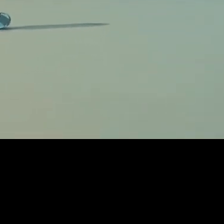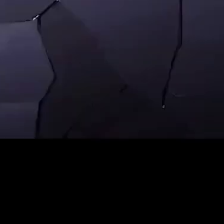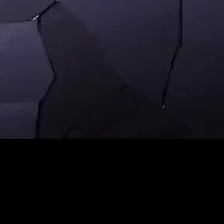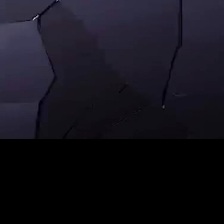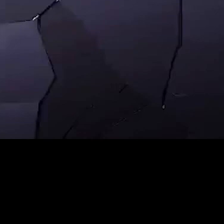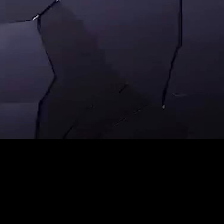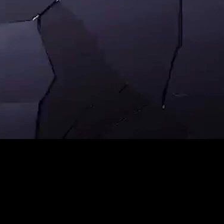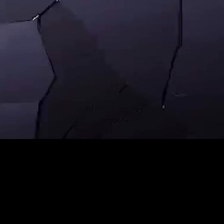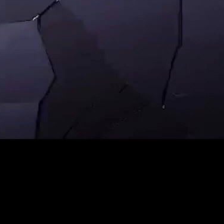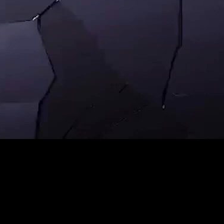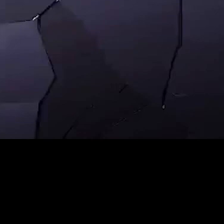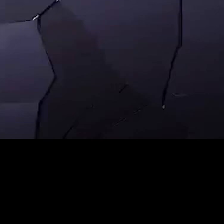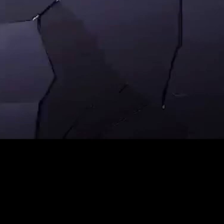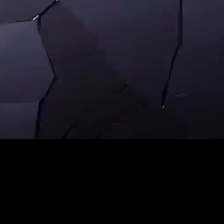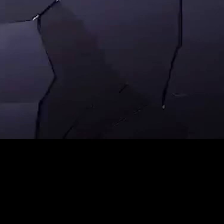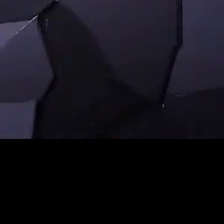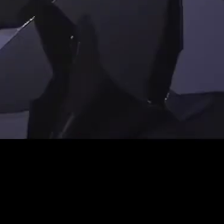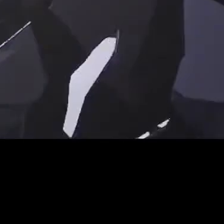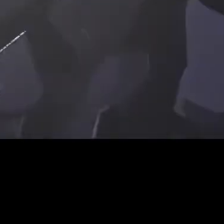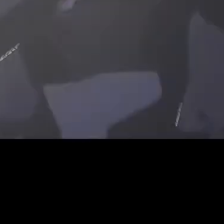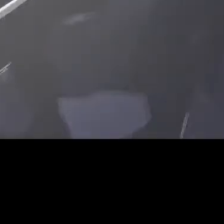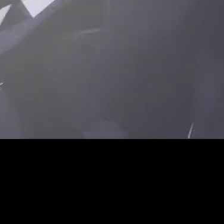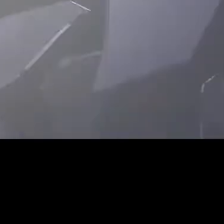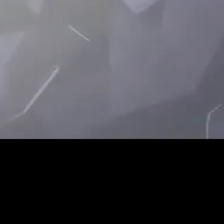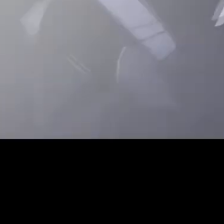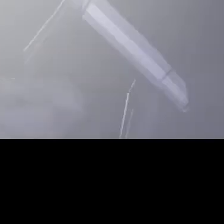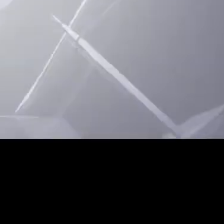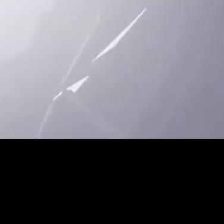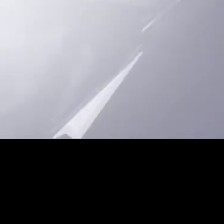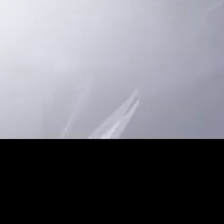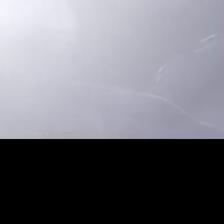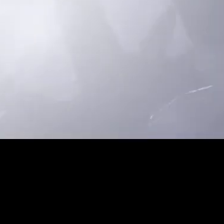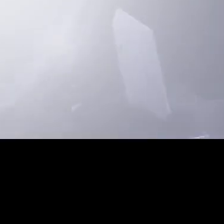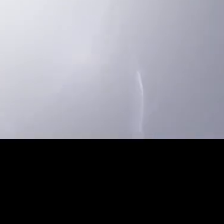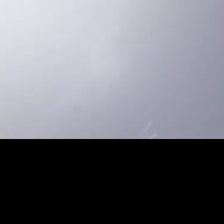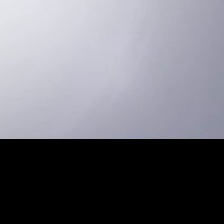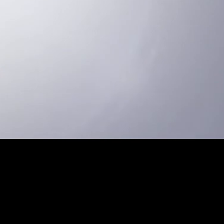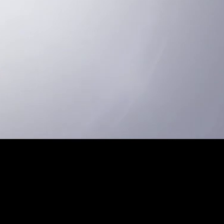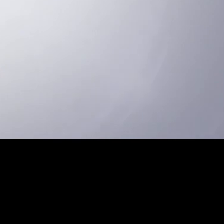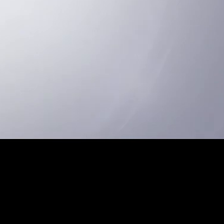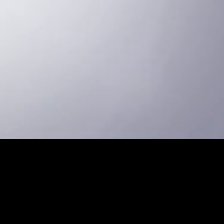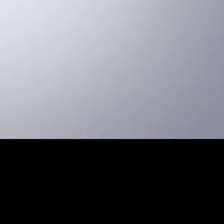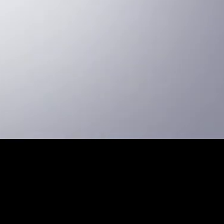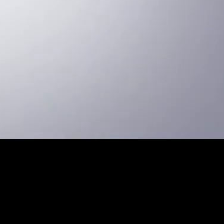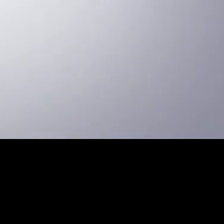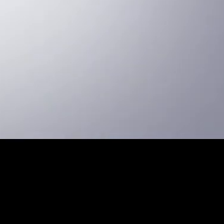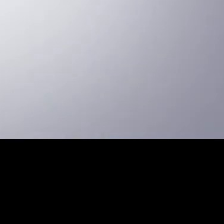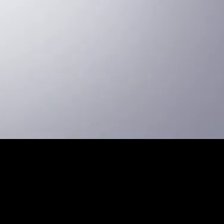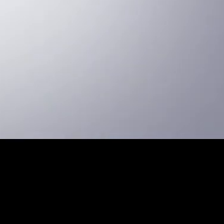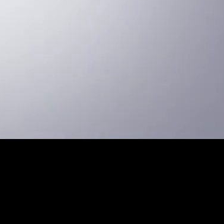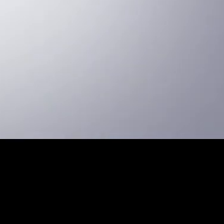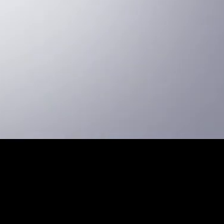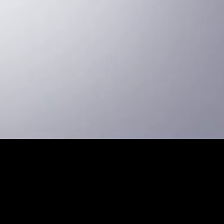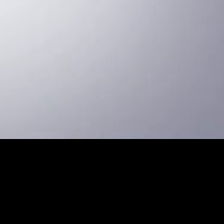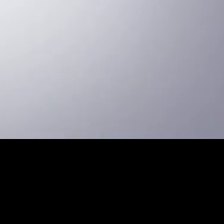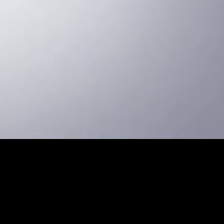бодлыг тэвч тэвчих төдий биш гарч устдаг. Авилгад зоригтойгоор үгүй гэж